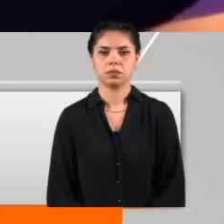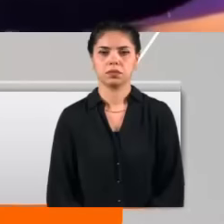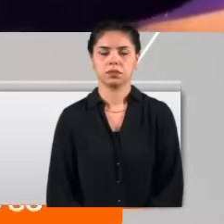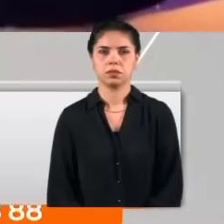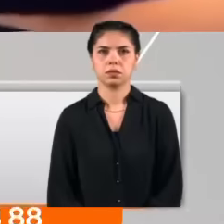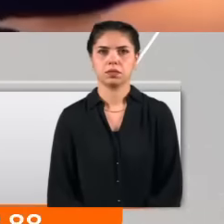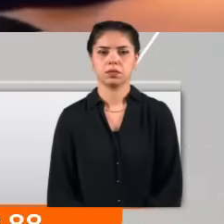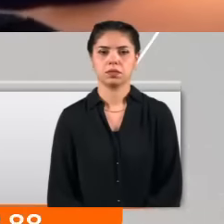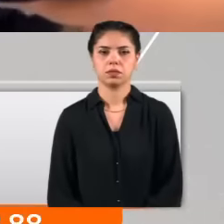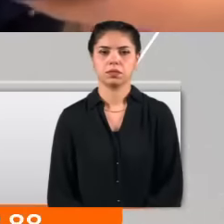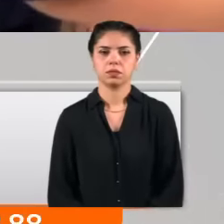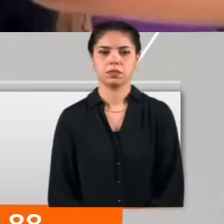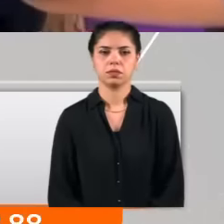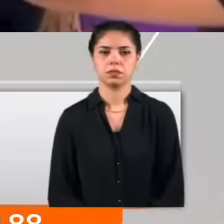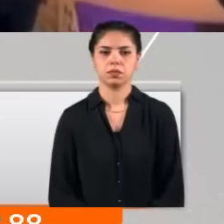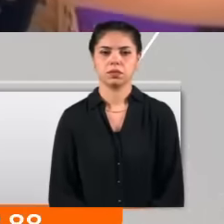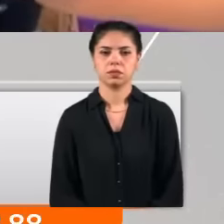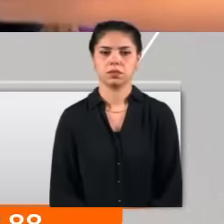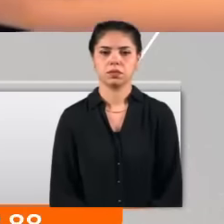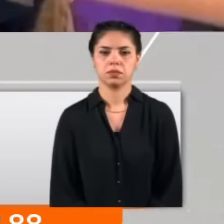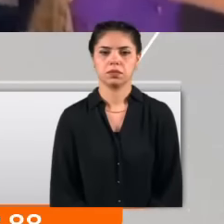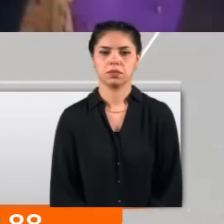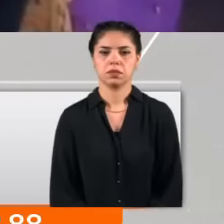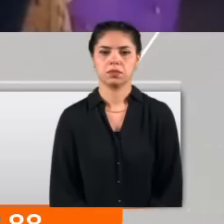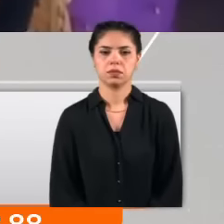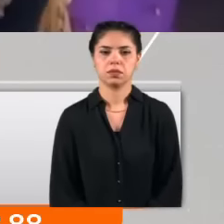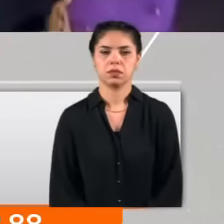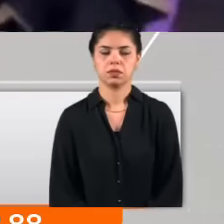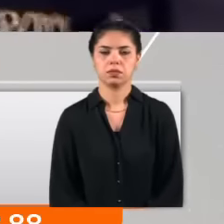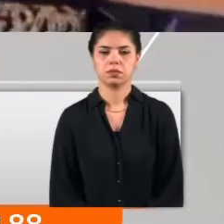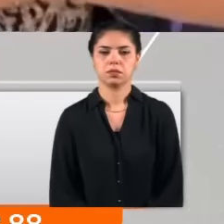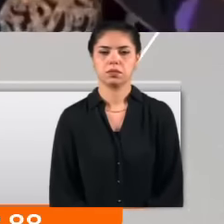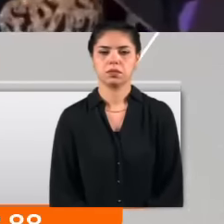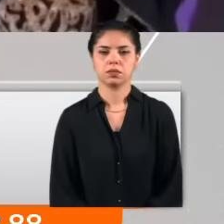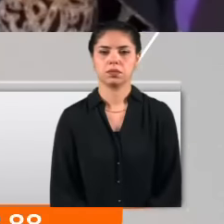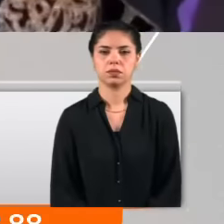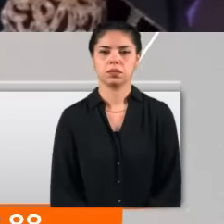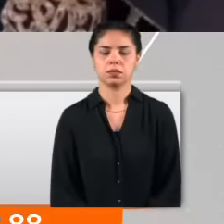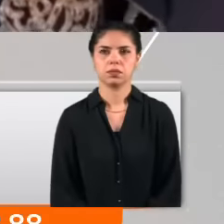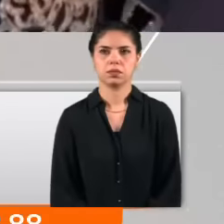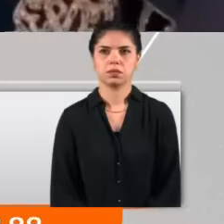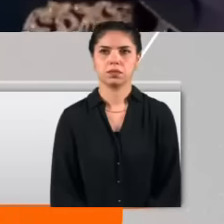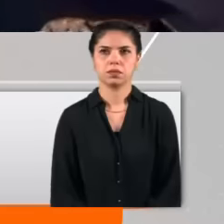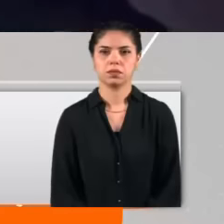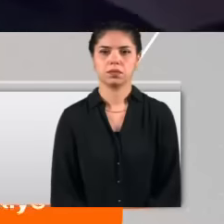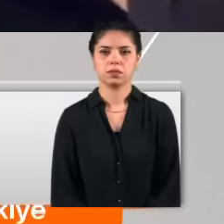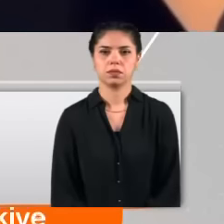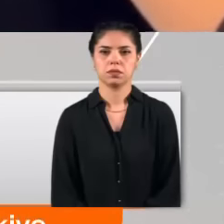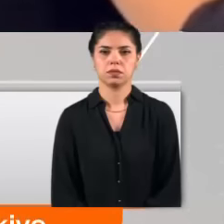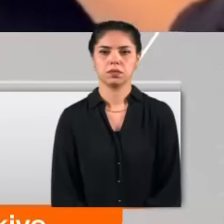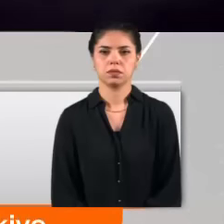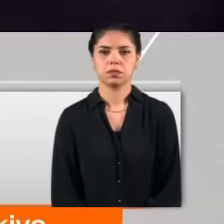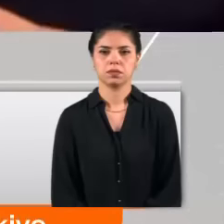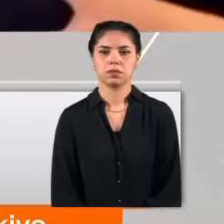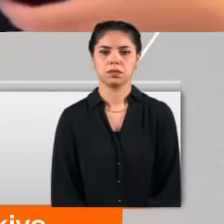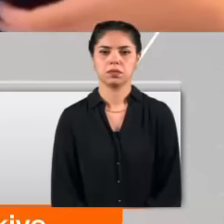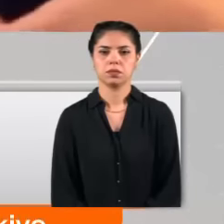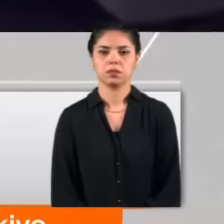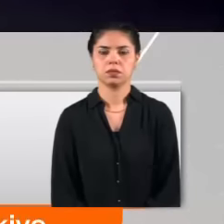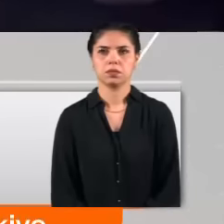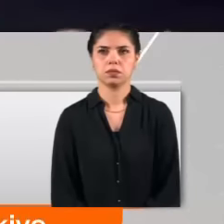şimdi raporlar geldi ve raporlarda da üstüne basa basa Dilan Polat'ın bu organizasyonda bir